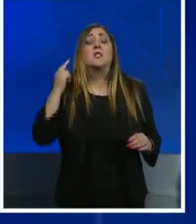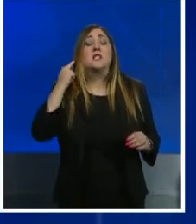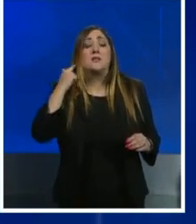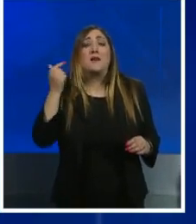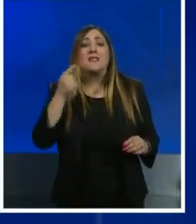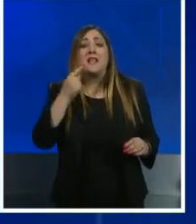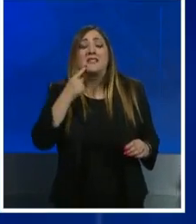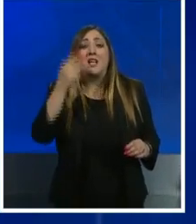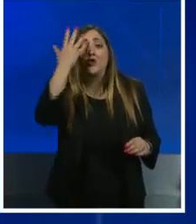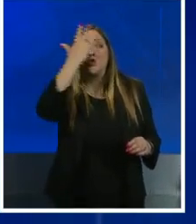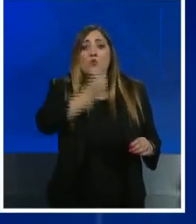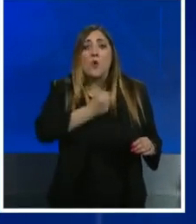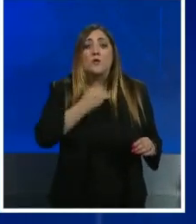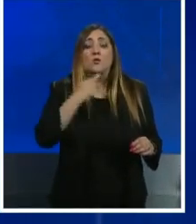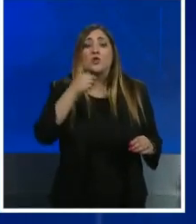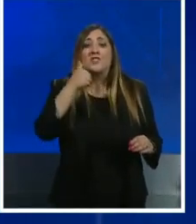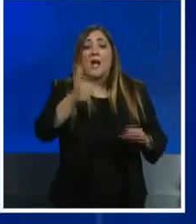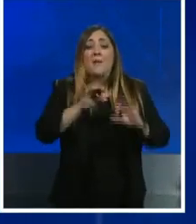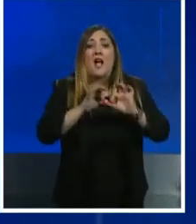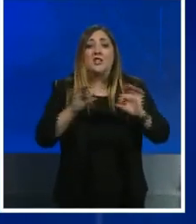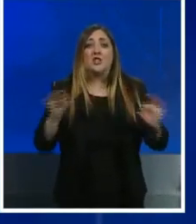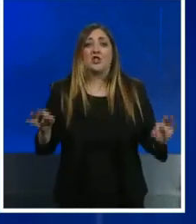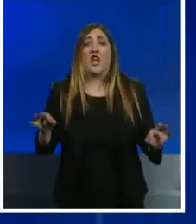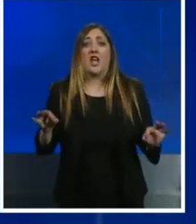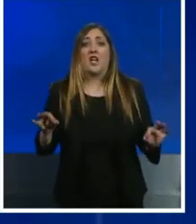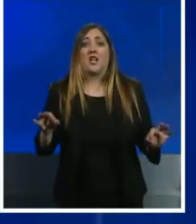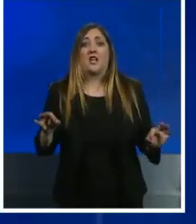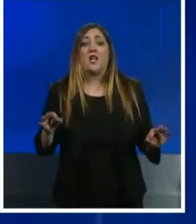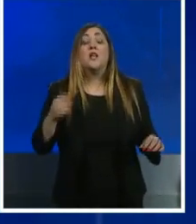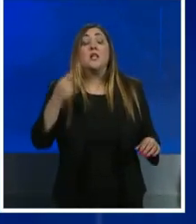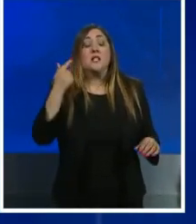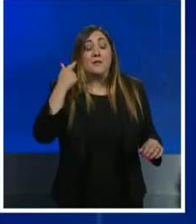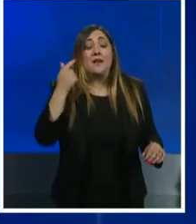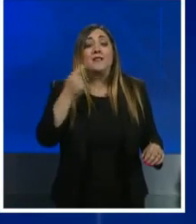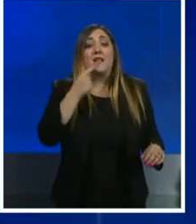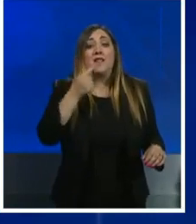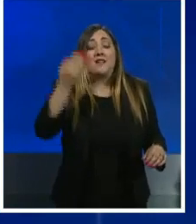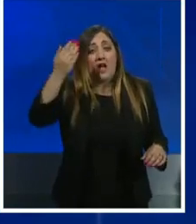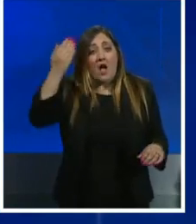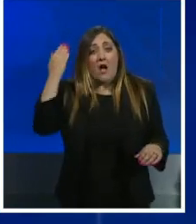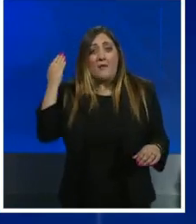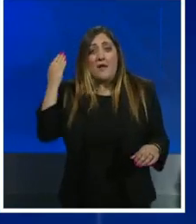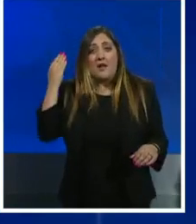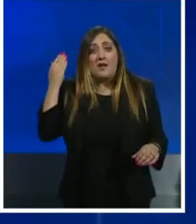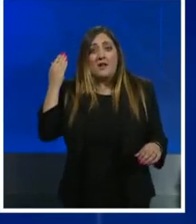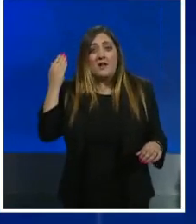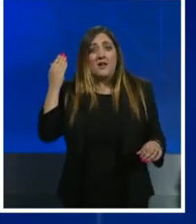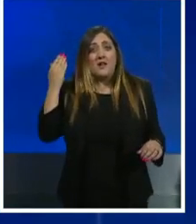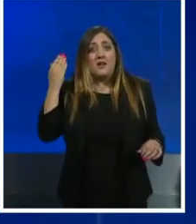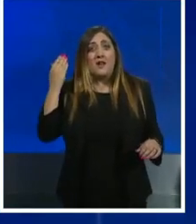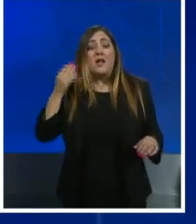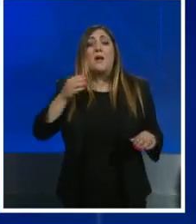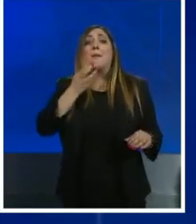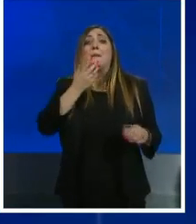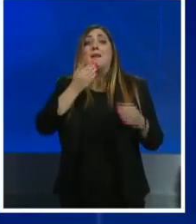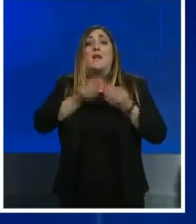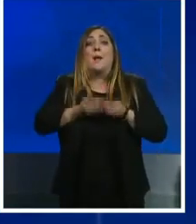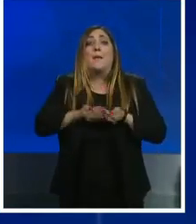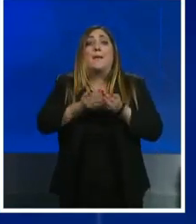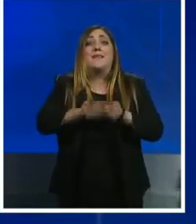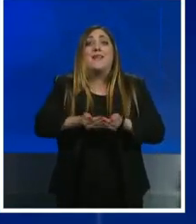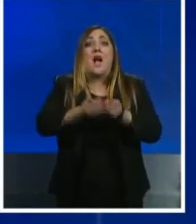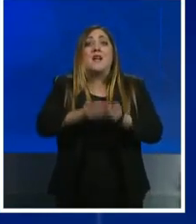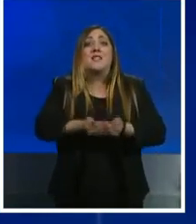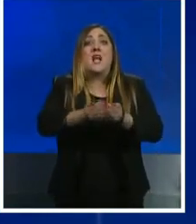tajbin għal xejn. Fil-passat smajnik tgħid ukoll li ċertu nies huma ġejjin bid-dajjes ta' min